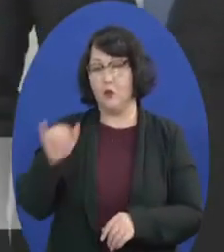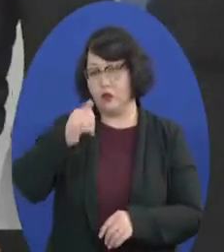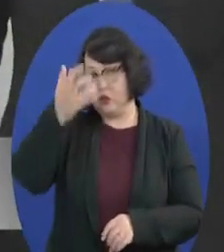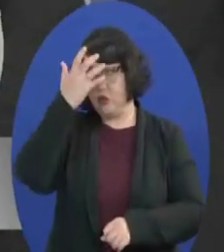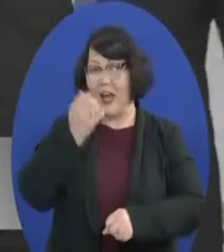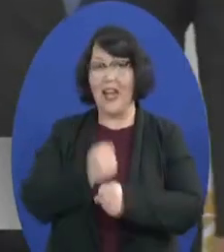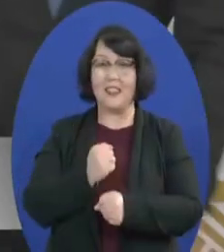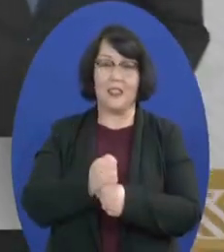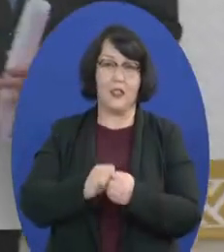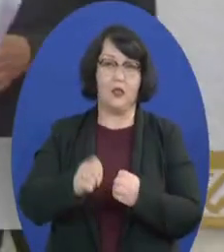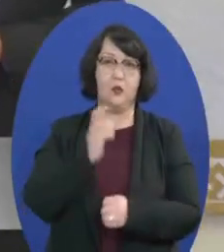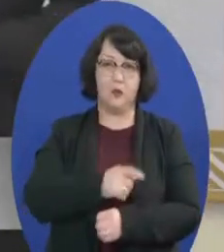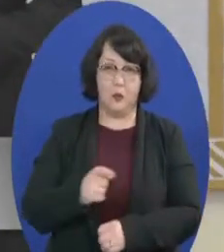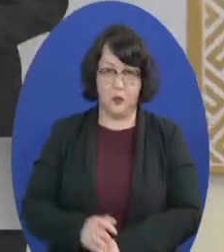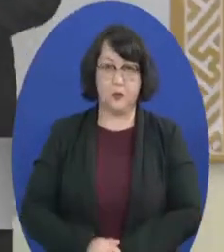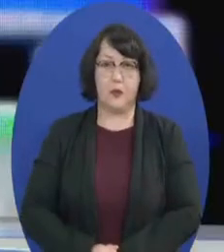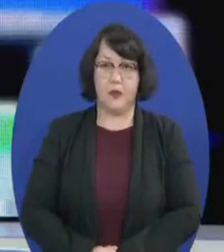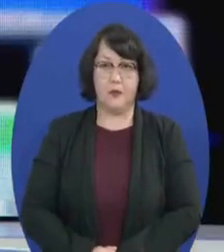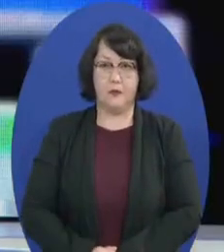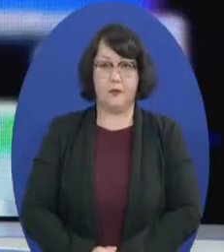төрийн албан хаагч байна.